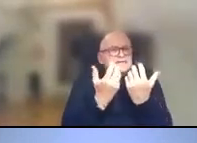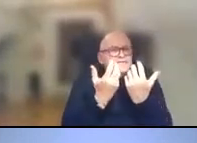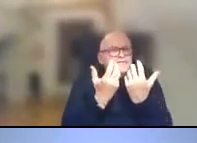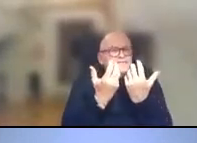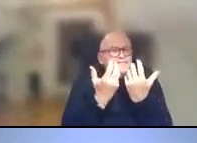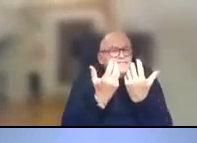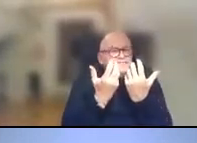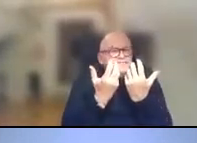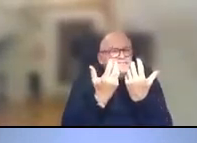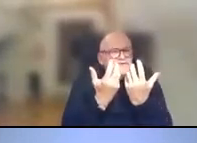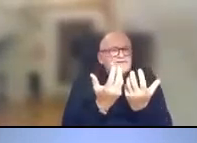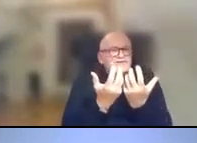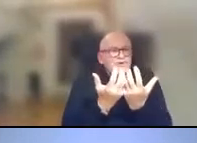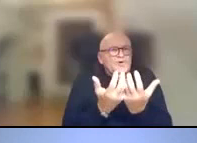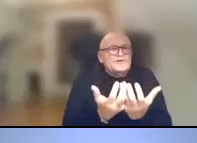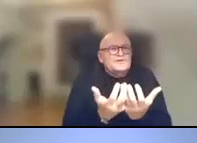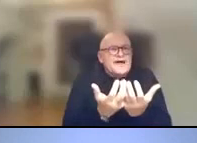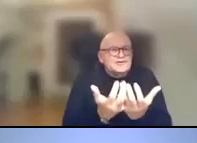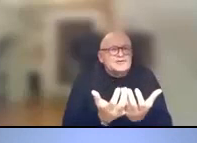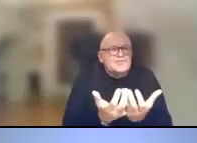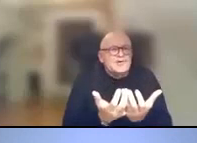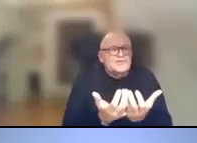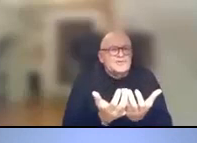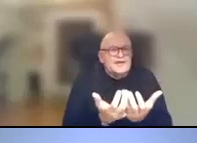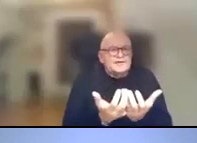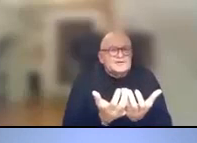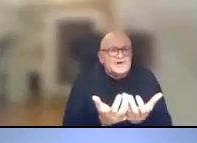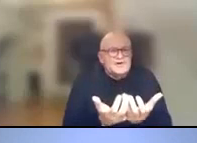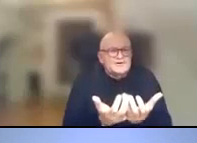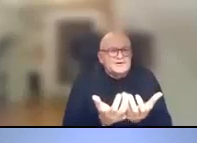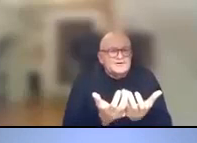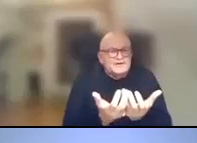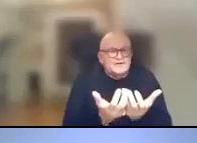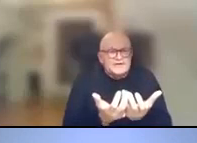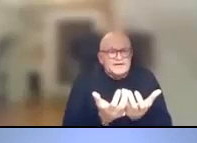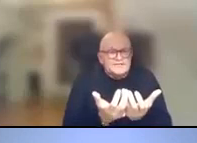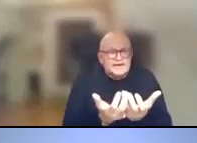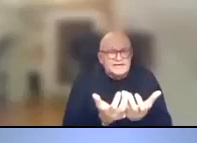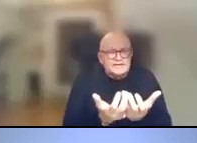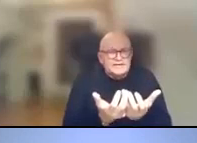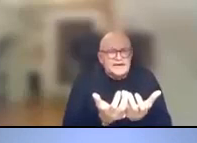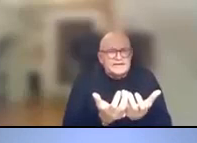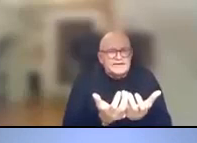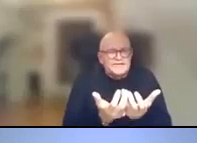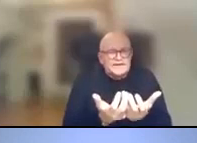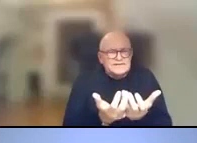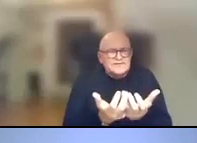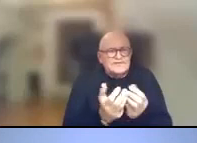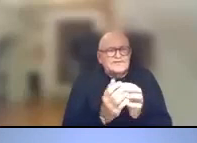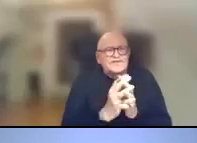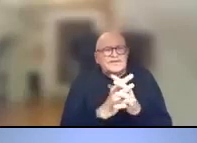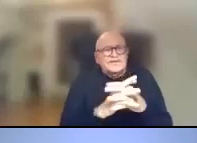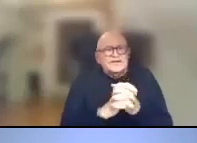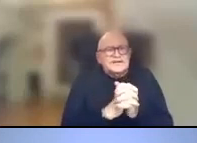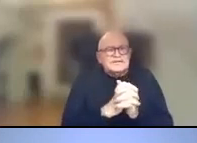dass nicht deutlich angesprochen werden soll, sondern unter dem Deckel gehalten werden